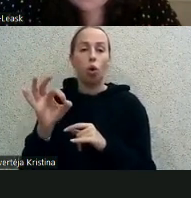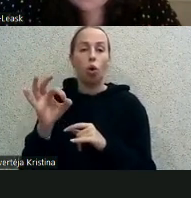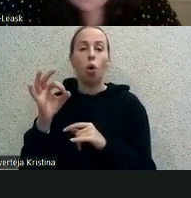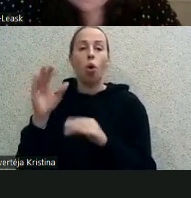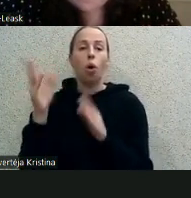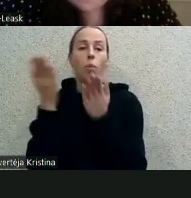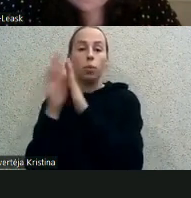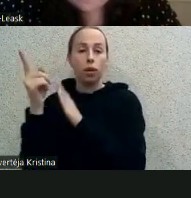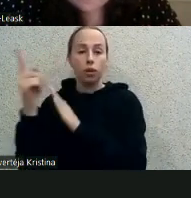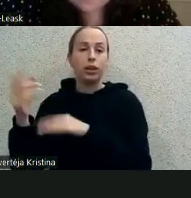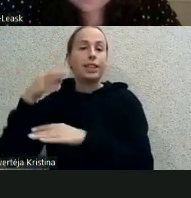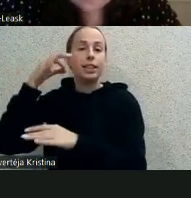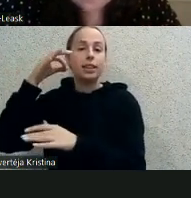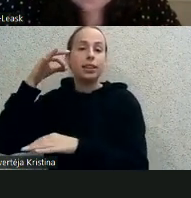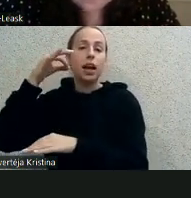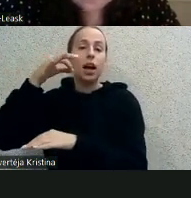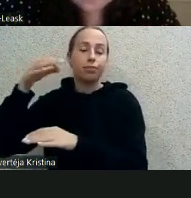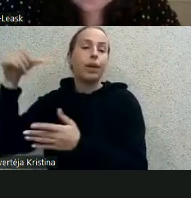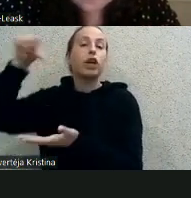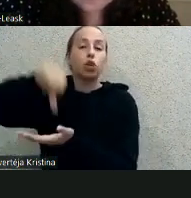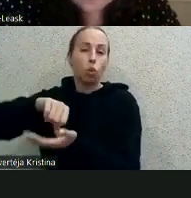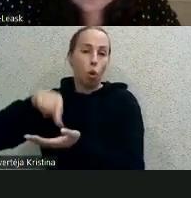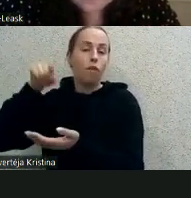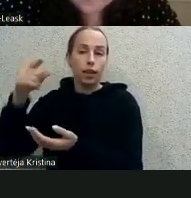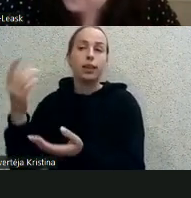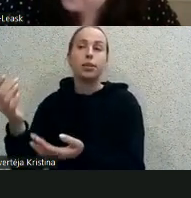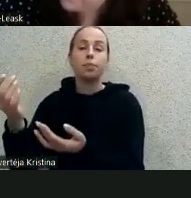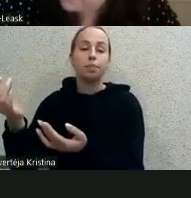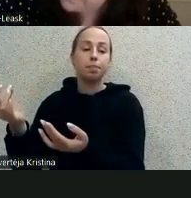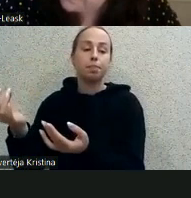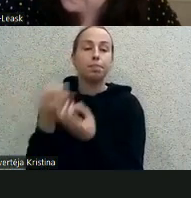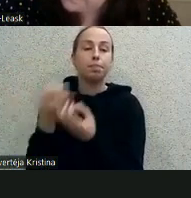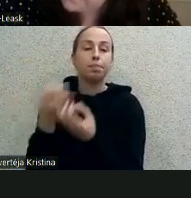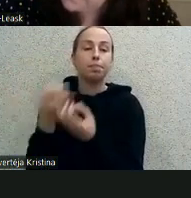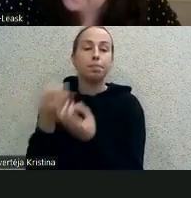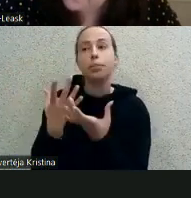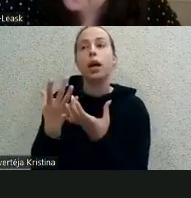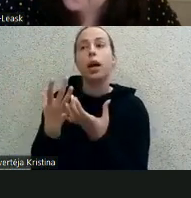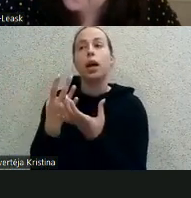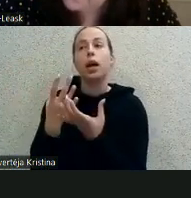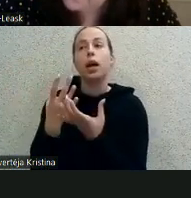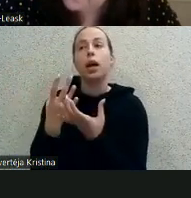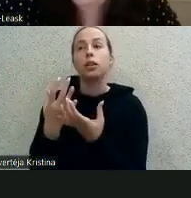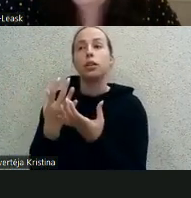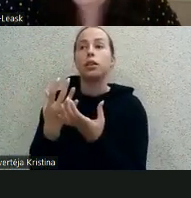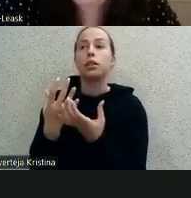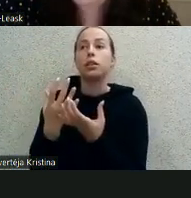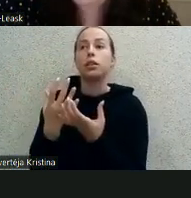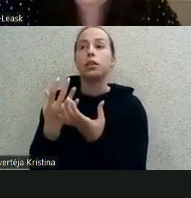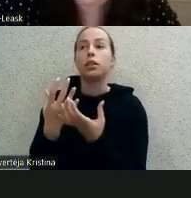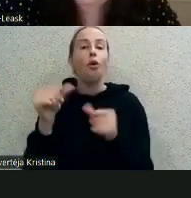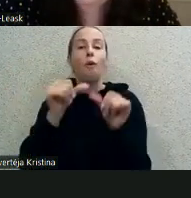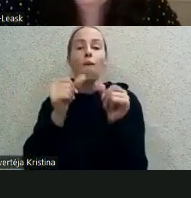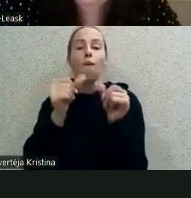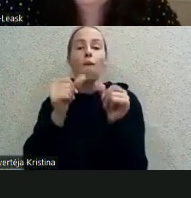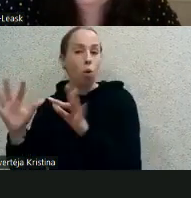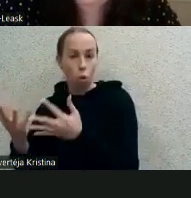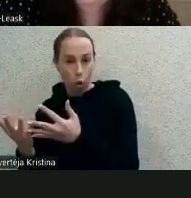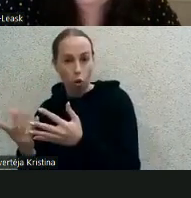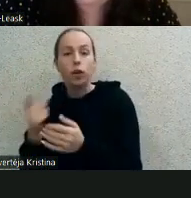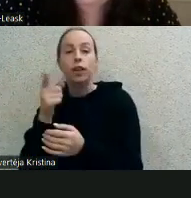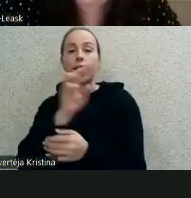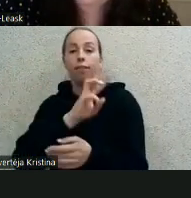atstovė, kaip supratau, supažindino, keliais penkiais formatais yra pateiktos knygos apsilankius svetainėje, ten galima